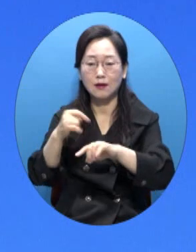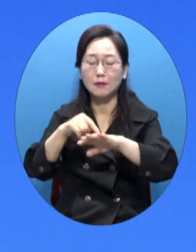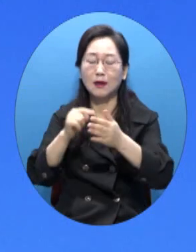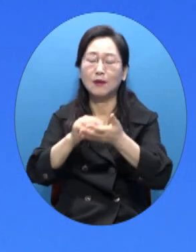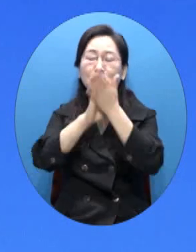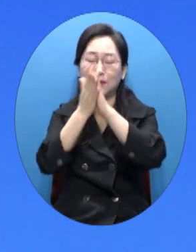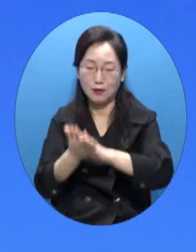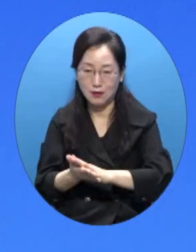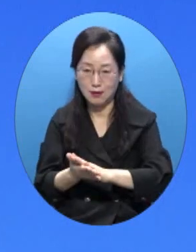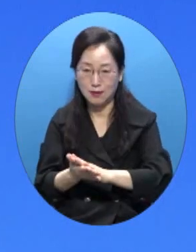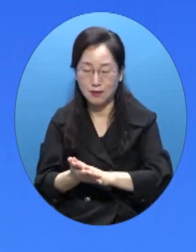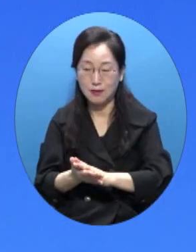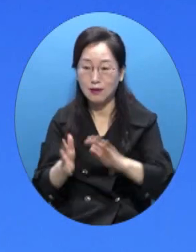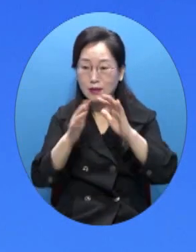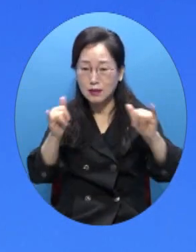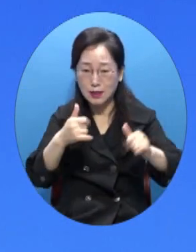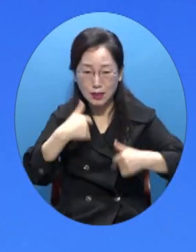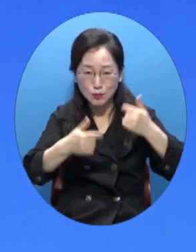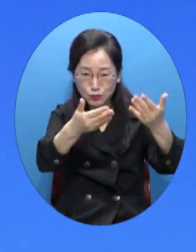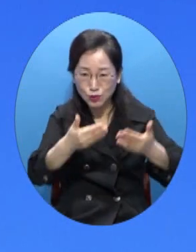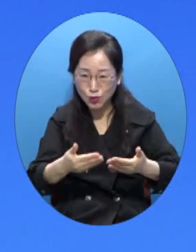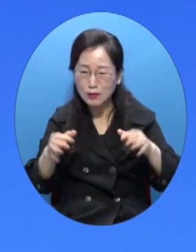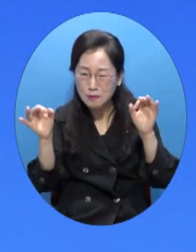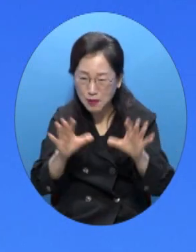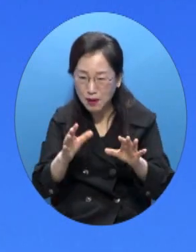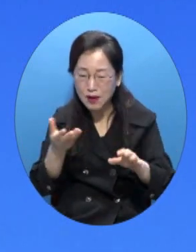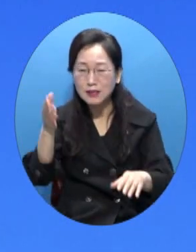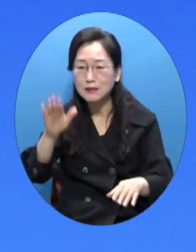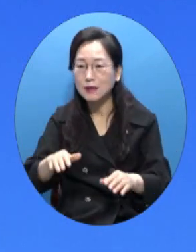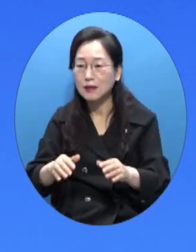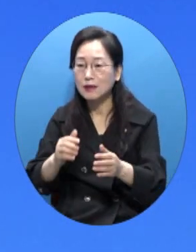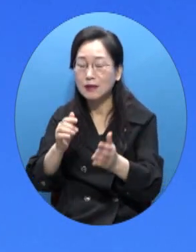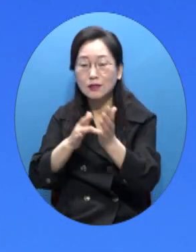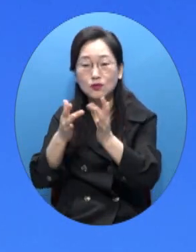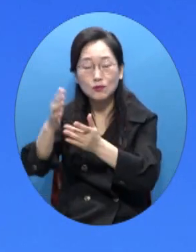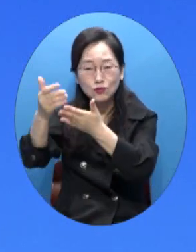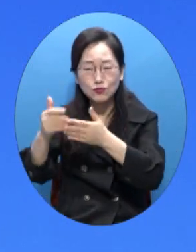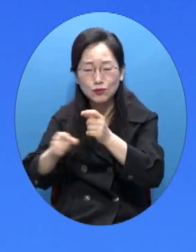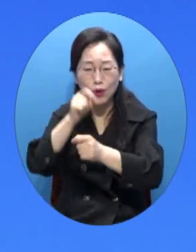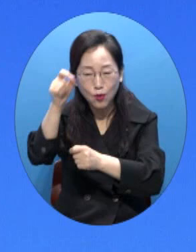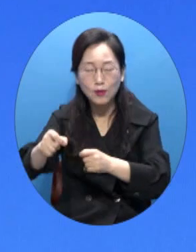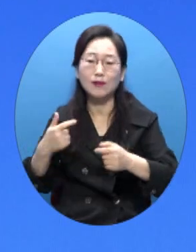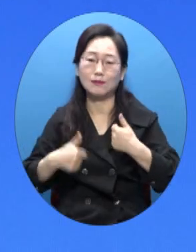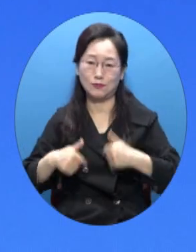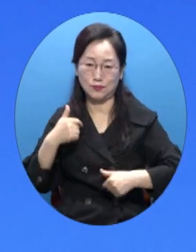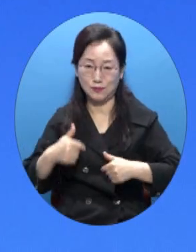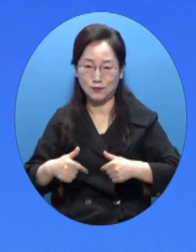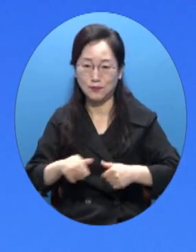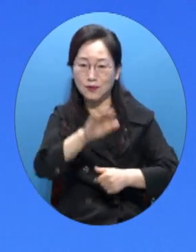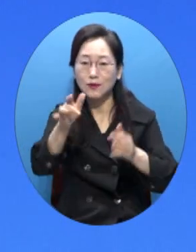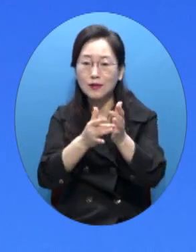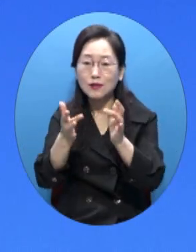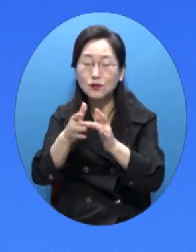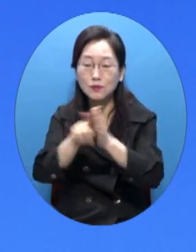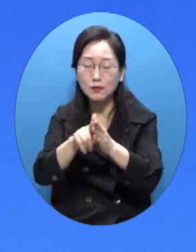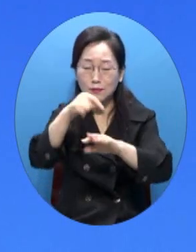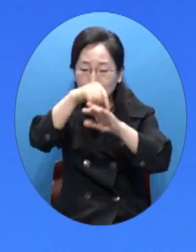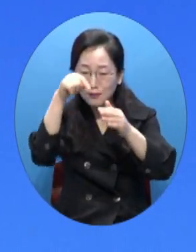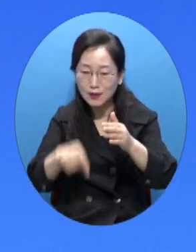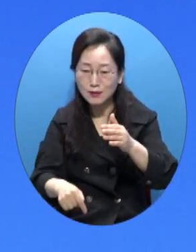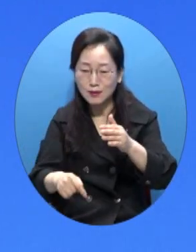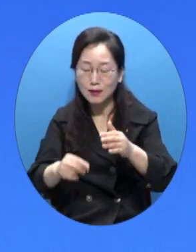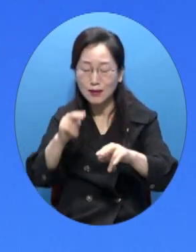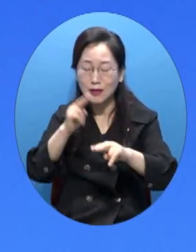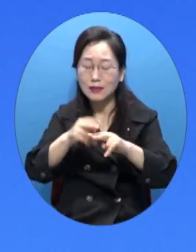것입니다. 사람이 주는 기쁨은 일시적인 기쁨이지만 주님이 주는 기쁨은 영원한 기쁨인 것입니다. 예수님 믿으면 우리 마음 가운데 생수의 강이